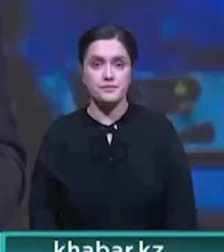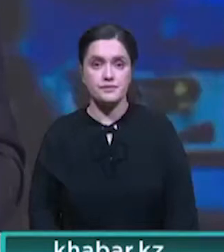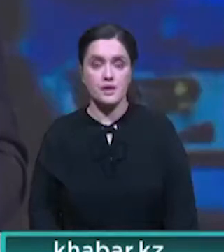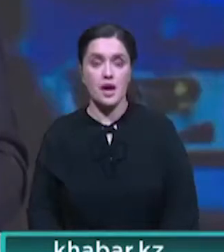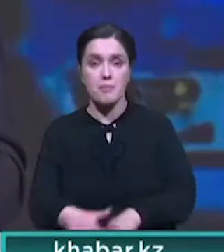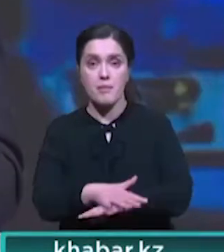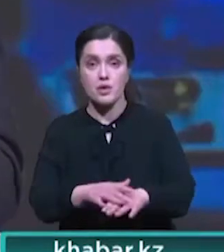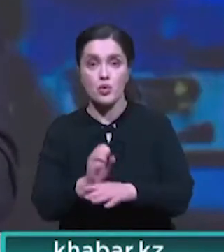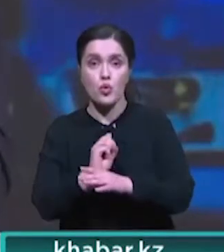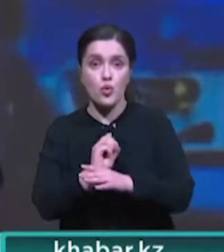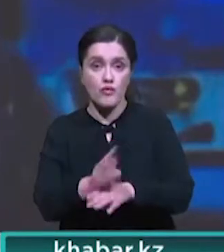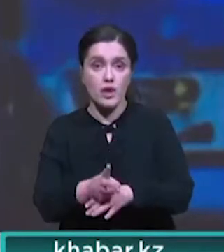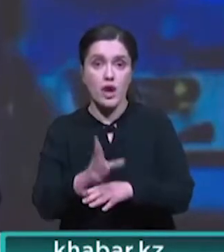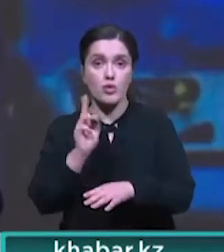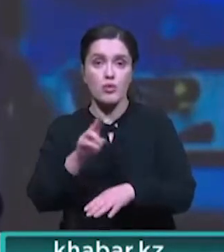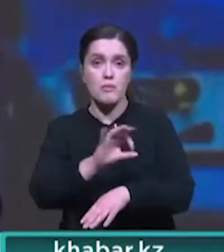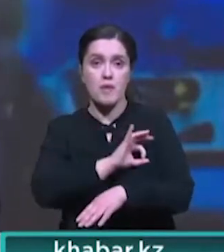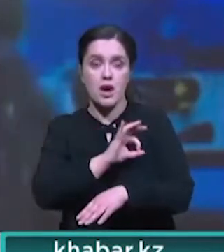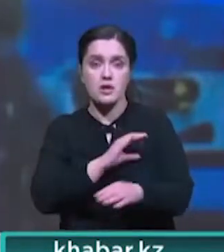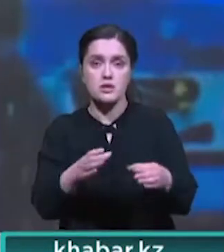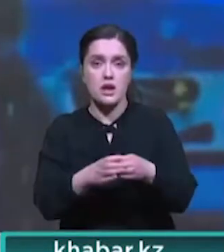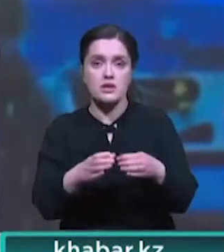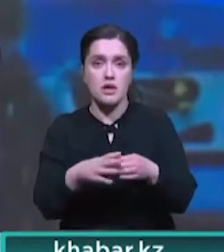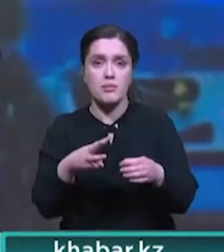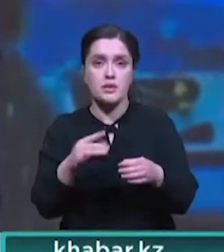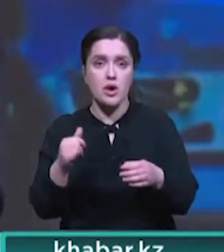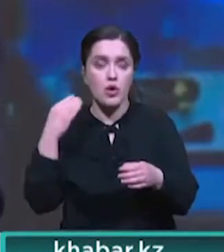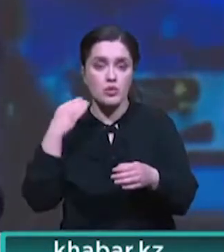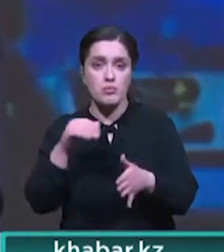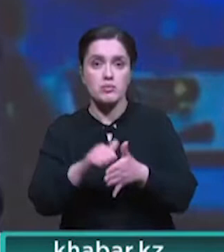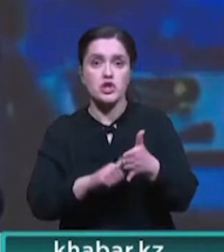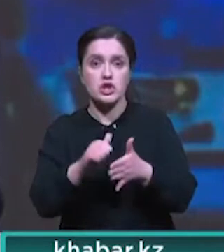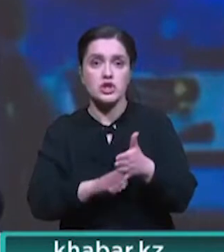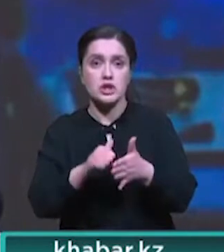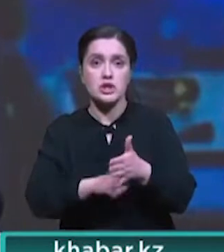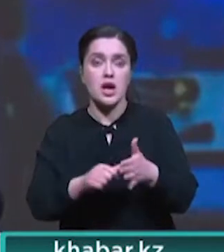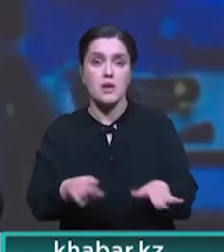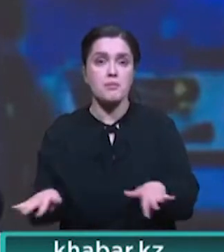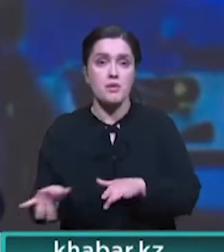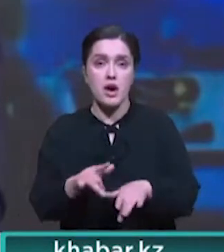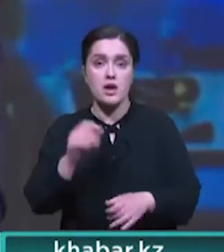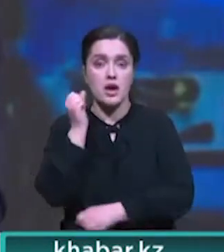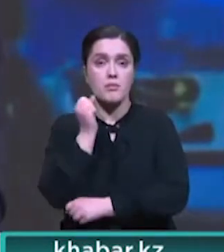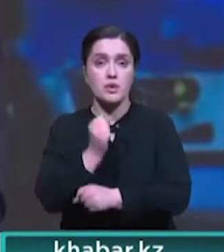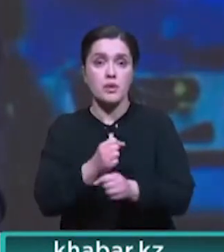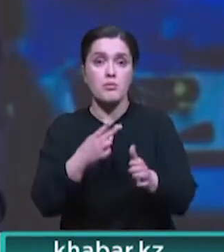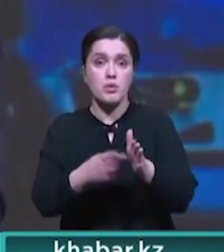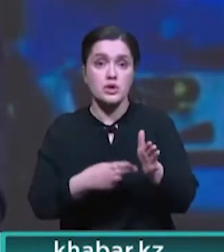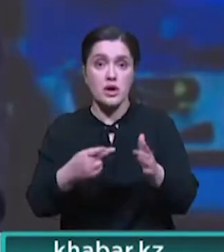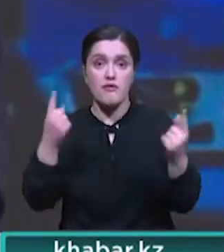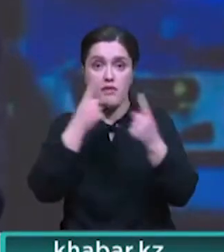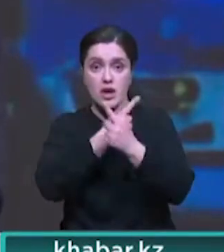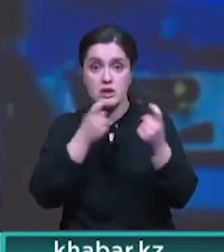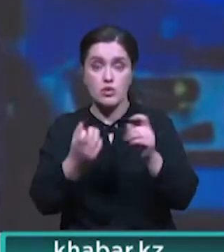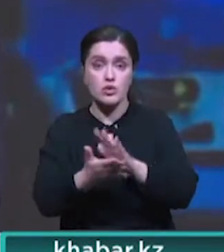массовым увольнениям грозят проводникам состава мангыстау актобе причина столь кардинальных мер по отношению к работникам поезда кроется в